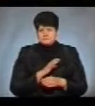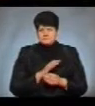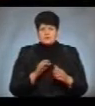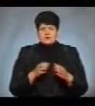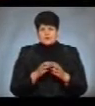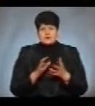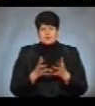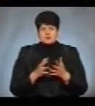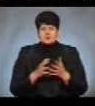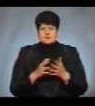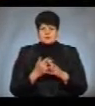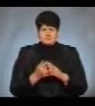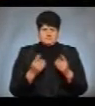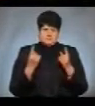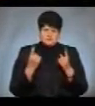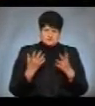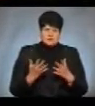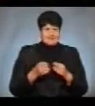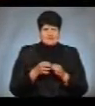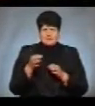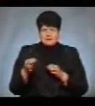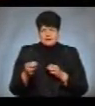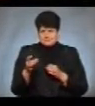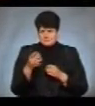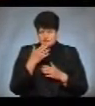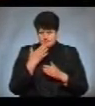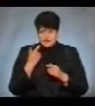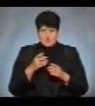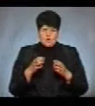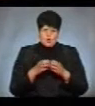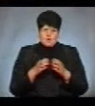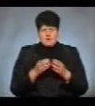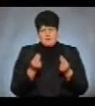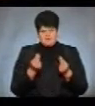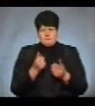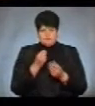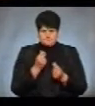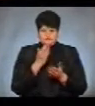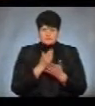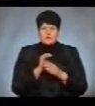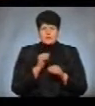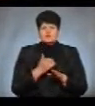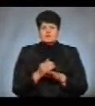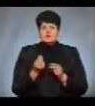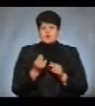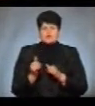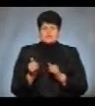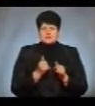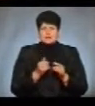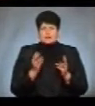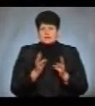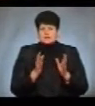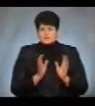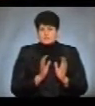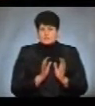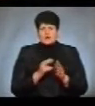пункт більш-менш великий, невіддалений від районних центрів, відповідно, громада трошки більш матеріально забезпечена, вона може виділити кошти на забезпечення пожежної безпеки.